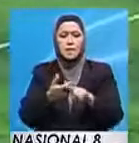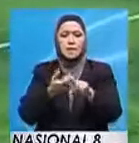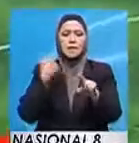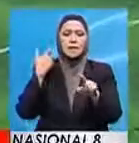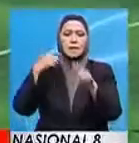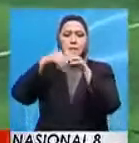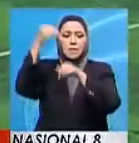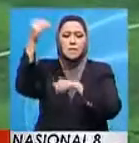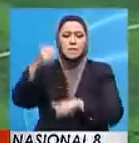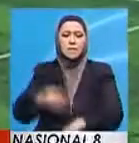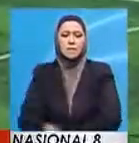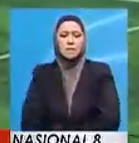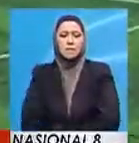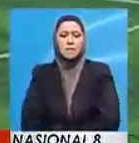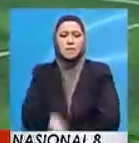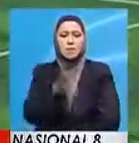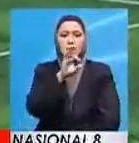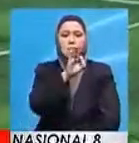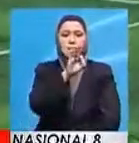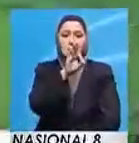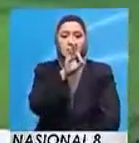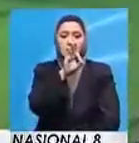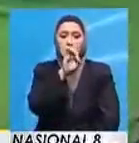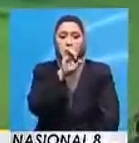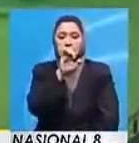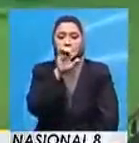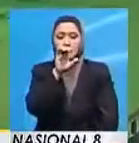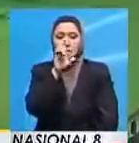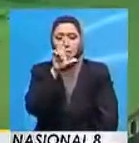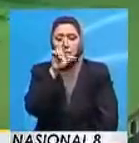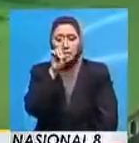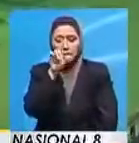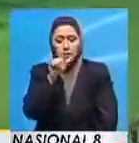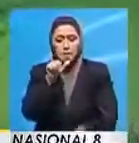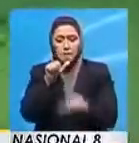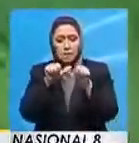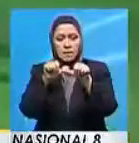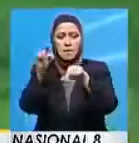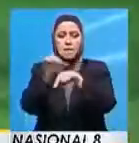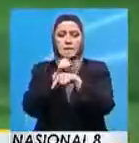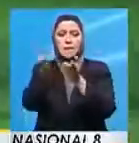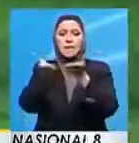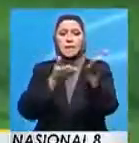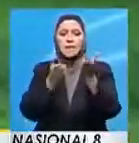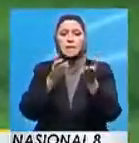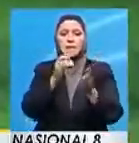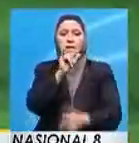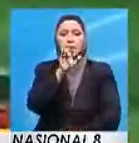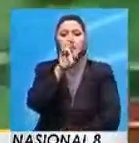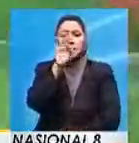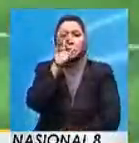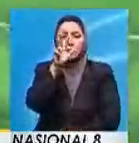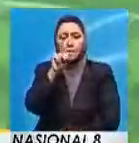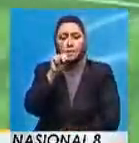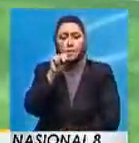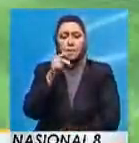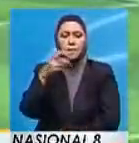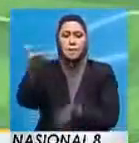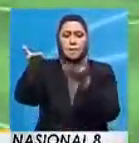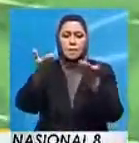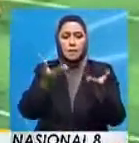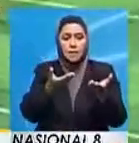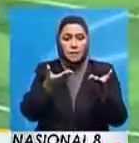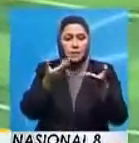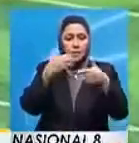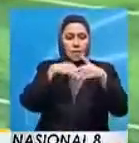Felda United yang masih menggunakan khidmat Ketua Jurulatih Irfan Bakti Abu Salim membawa masuk dua pemain import baharu